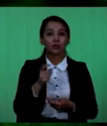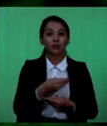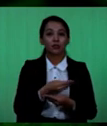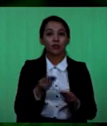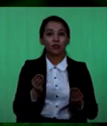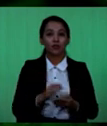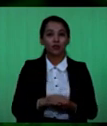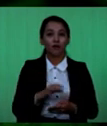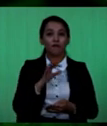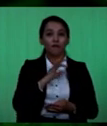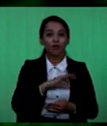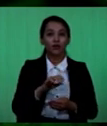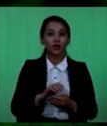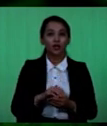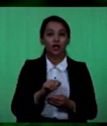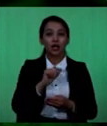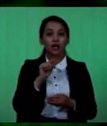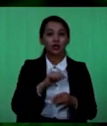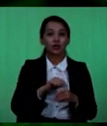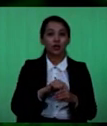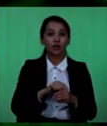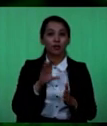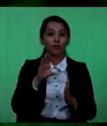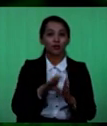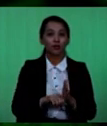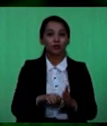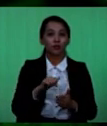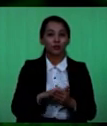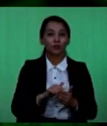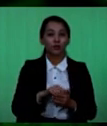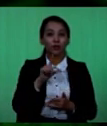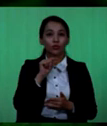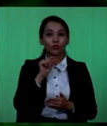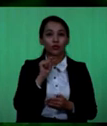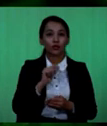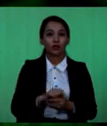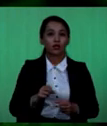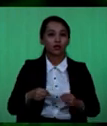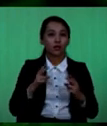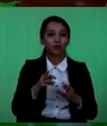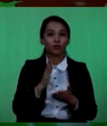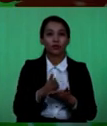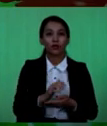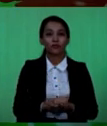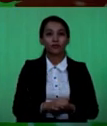vositalar foydali hasharotlarni ham qirib yubormoqda, qushlarga ham zarar yetkazmoqda.